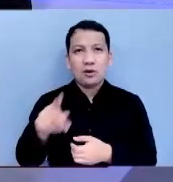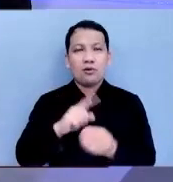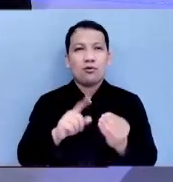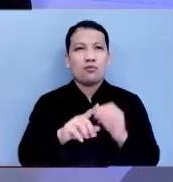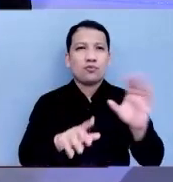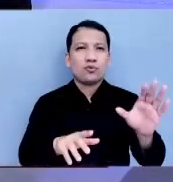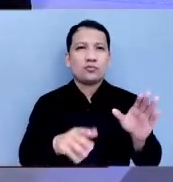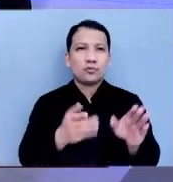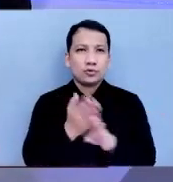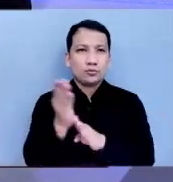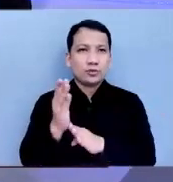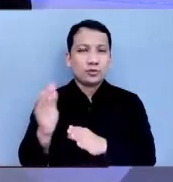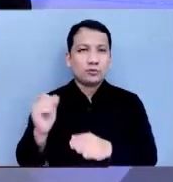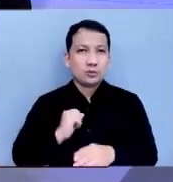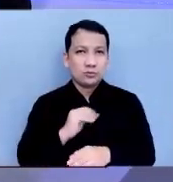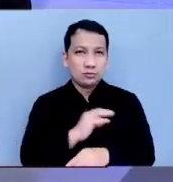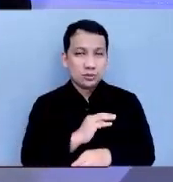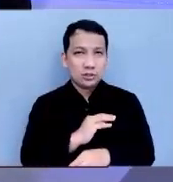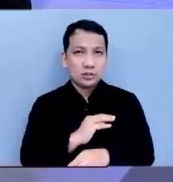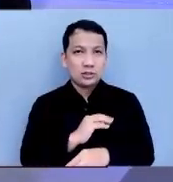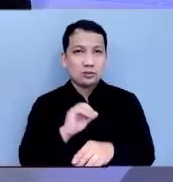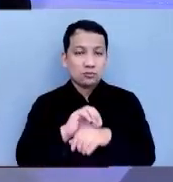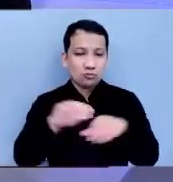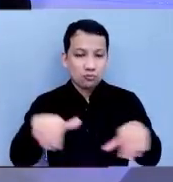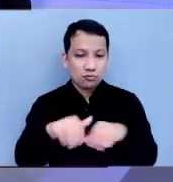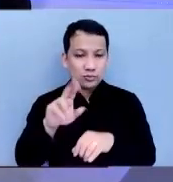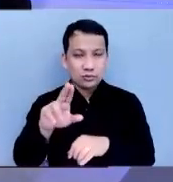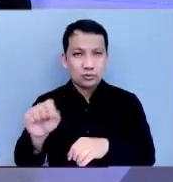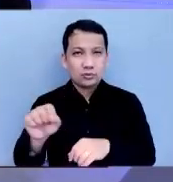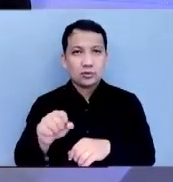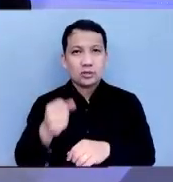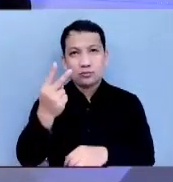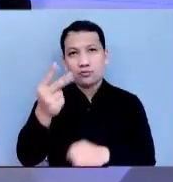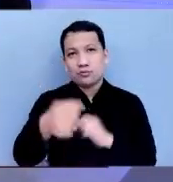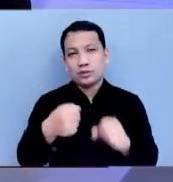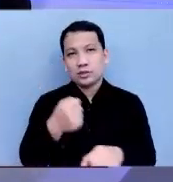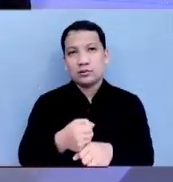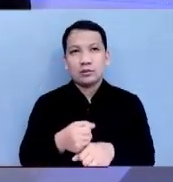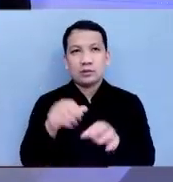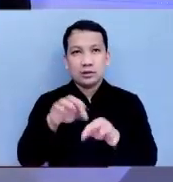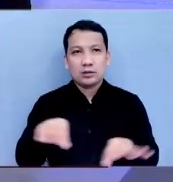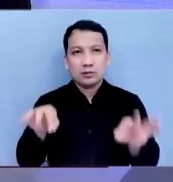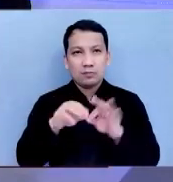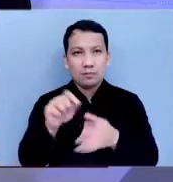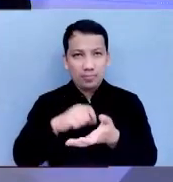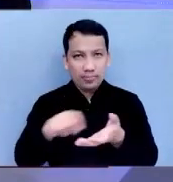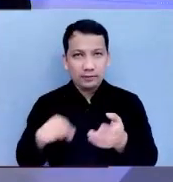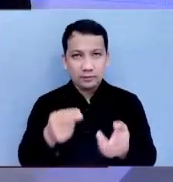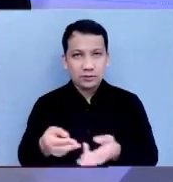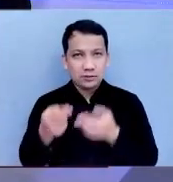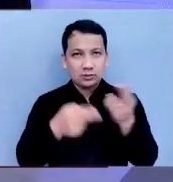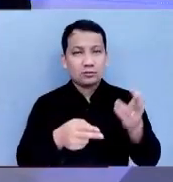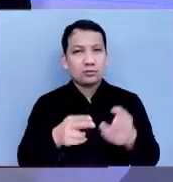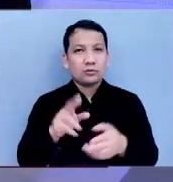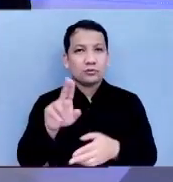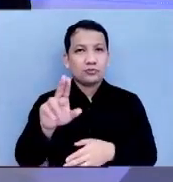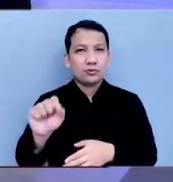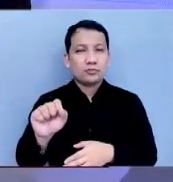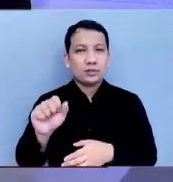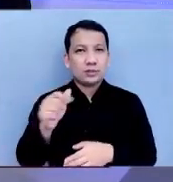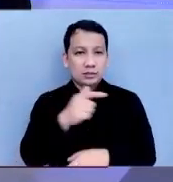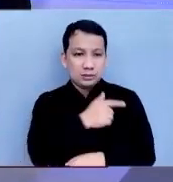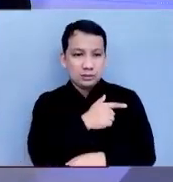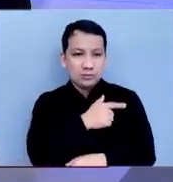naging direktang empleyado ng US Armed Forces ng 2 buong taon. Kailangan din po ng written recommendation galing sa isang US General